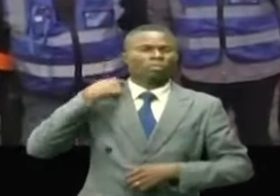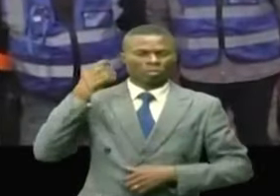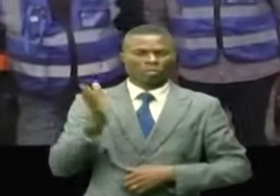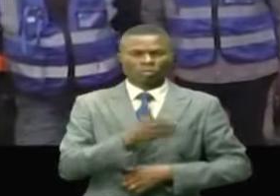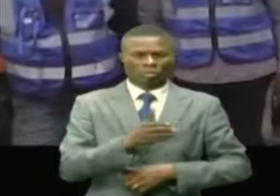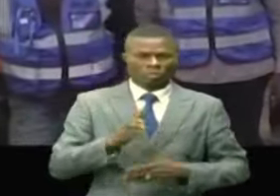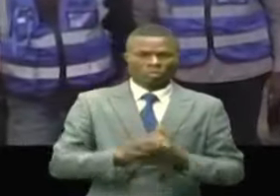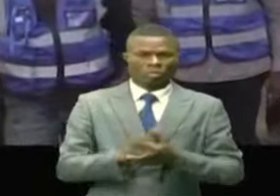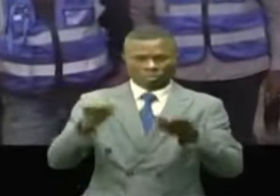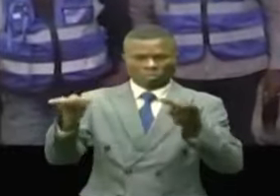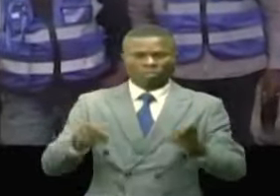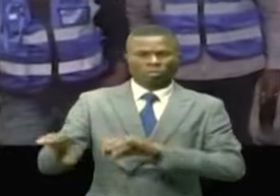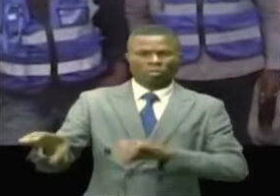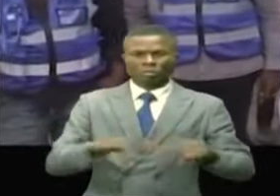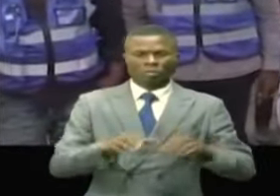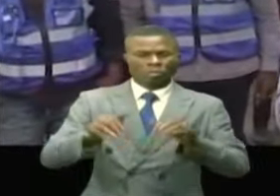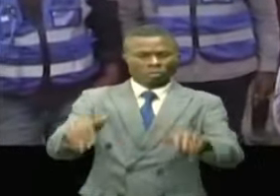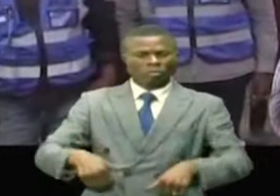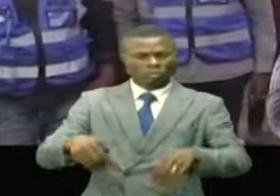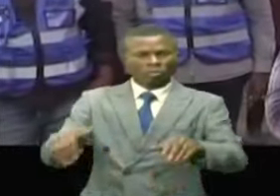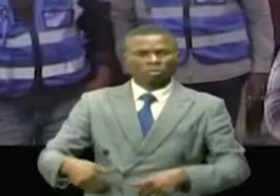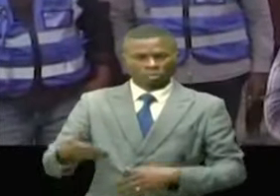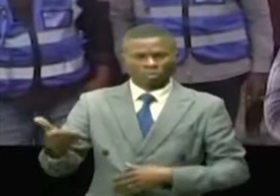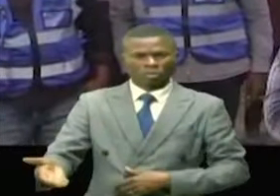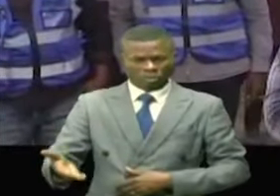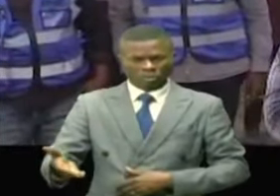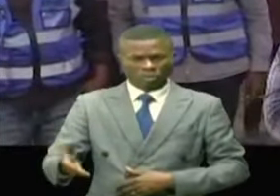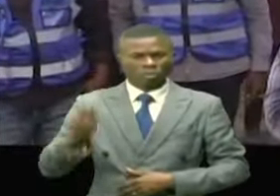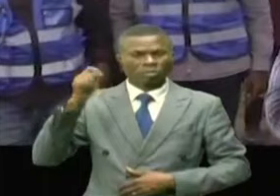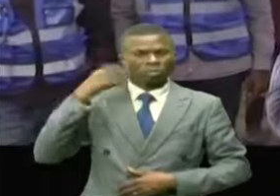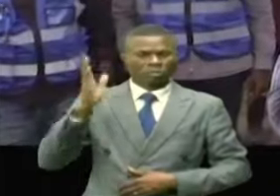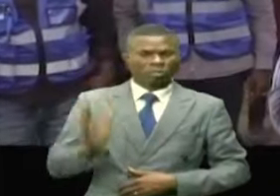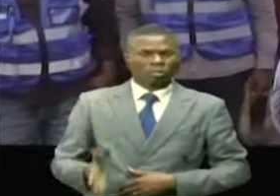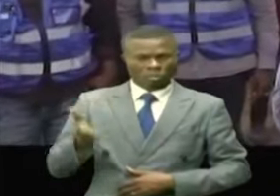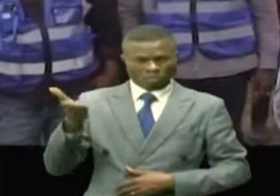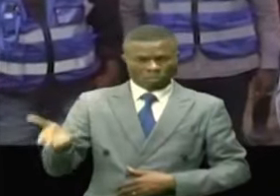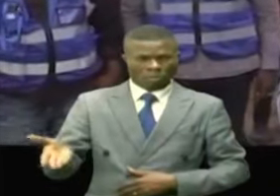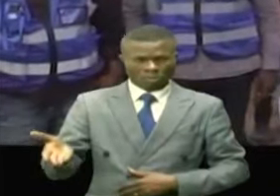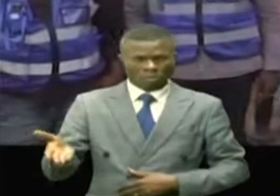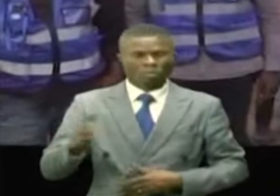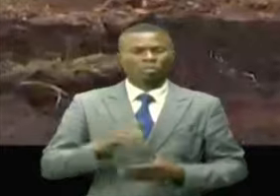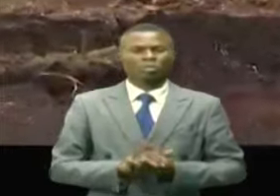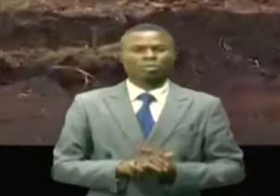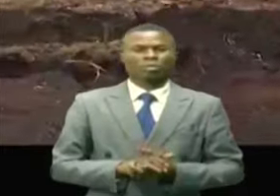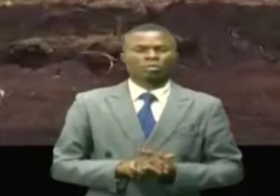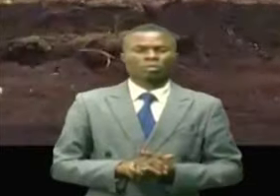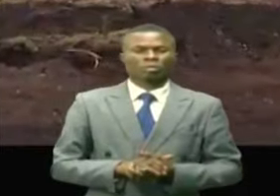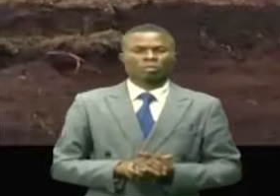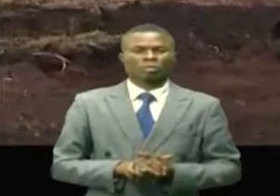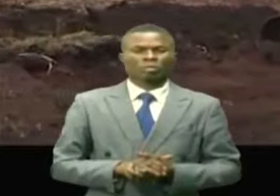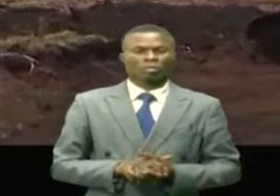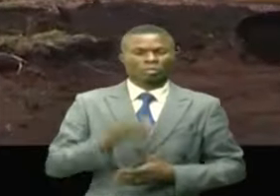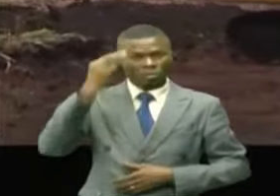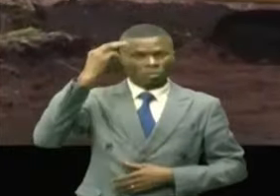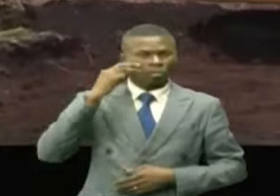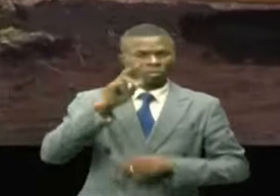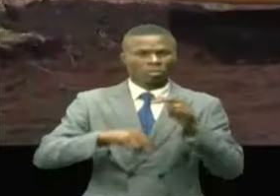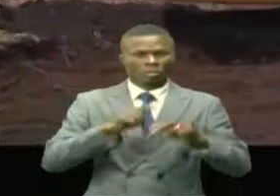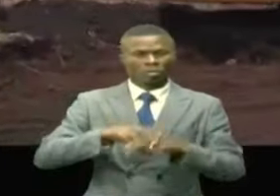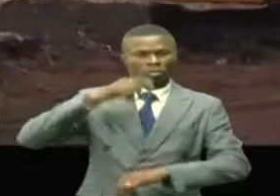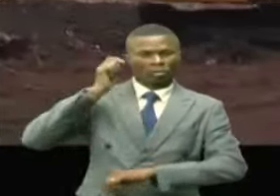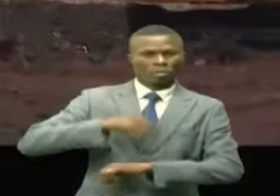champs pour les activités champêtres de des des internes et de de la prison en question le ministre national de la